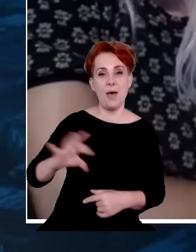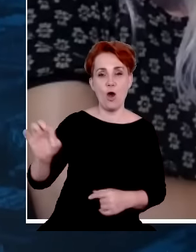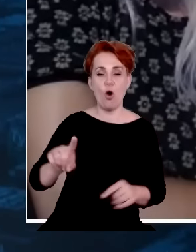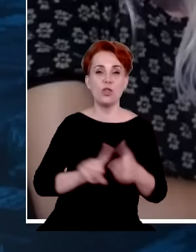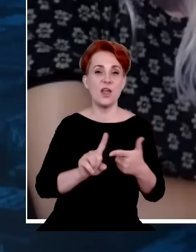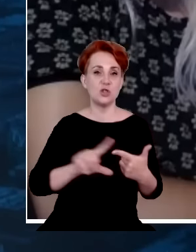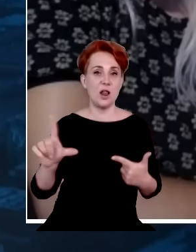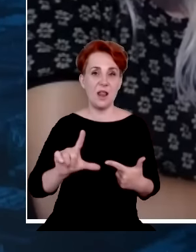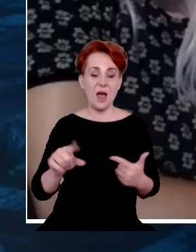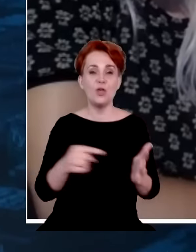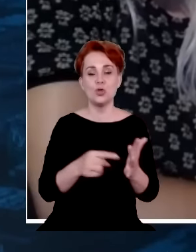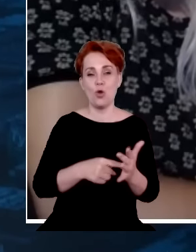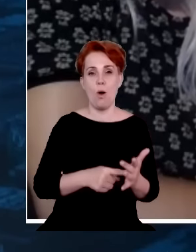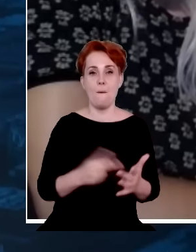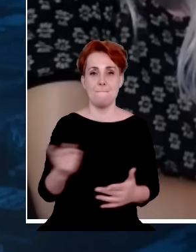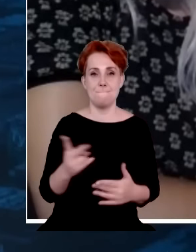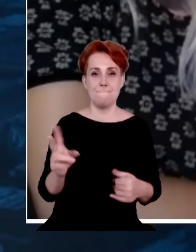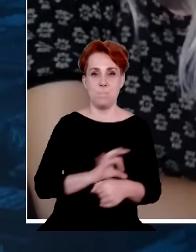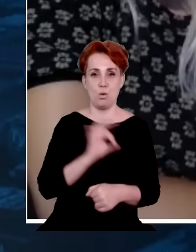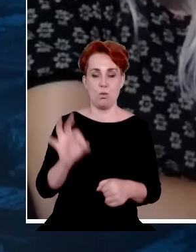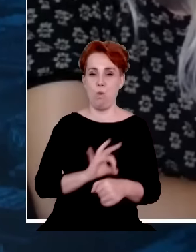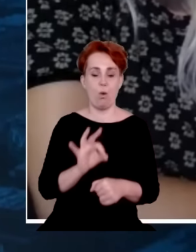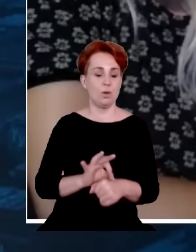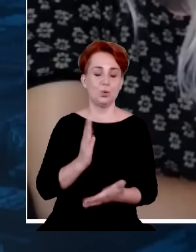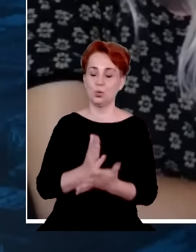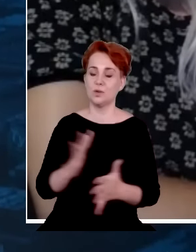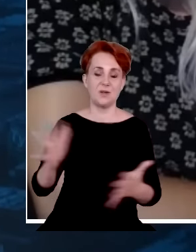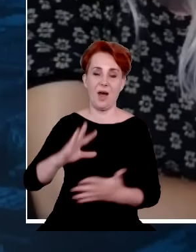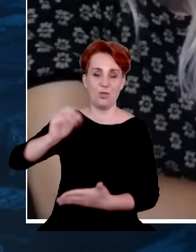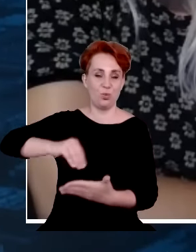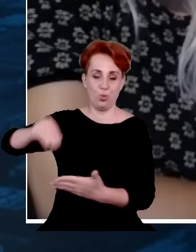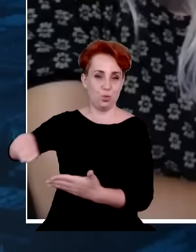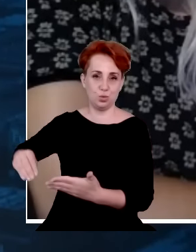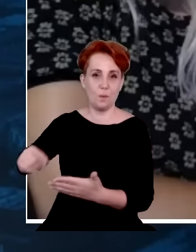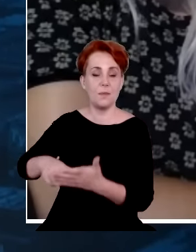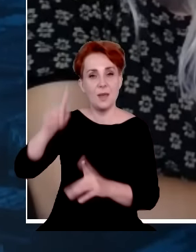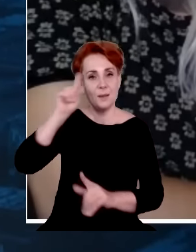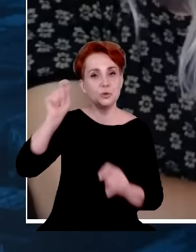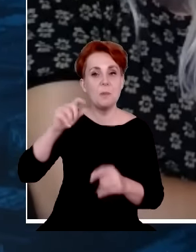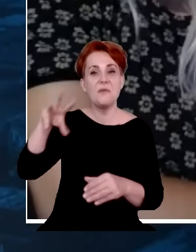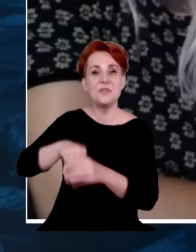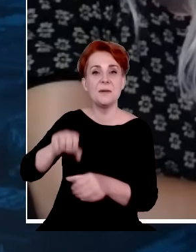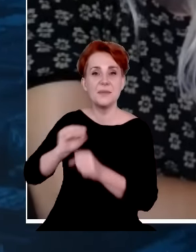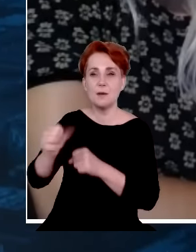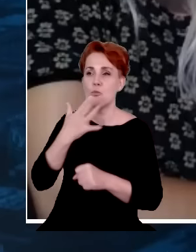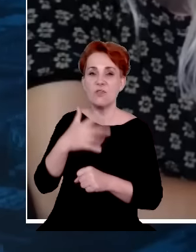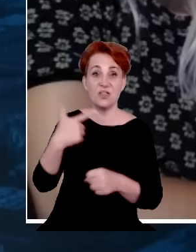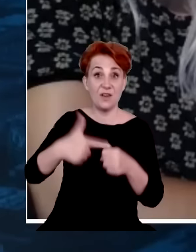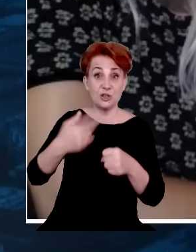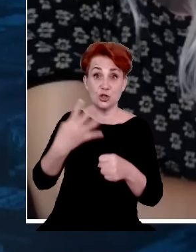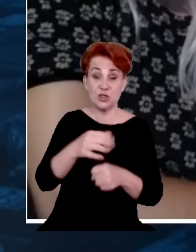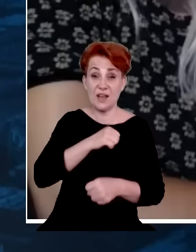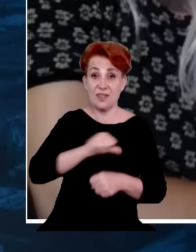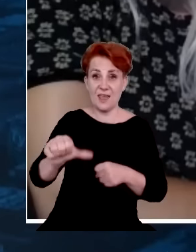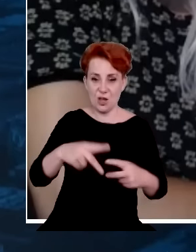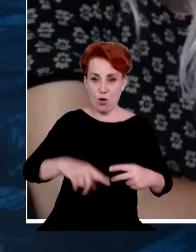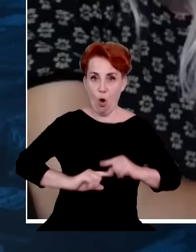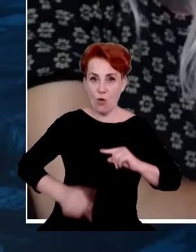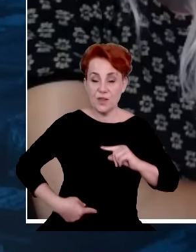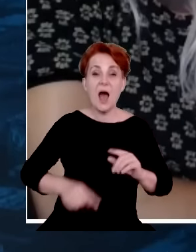to są projekty które idą zbyt daleko Ja tylko przypomnę że tam jest mowa o 24 tygodniu a według światowej organizacji